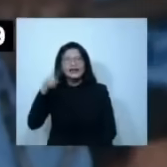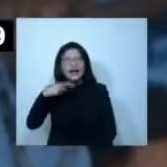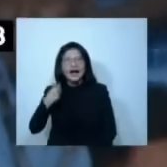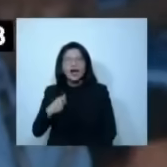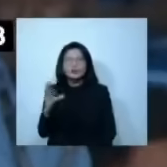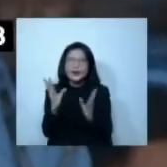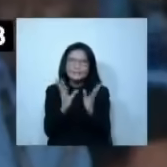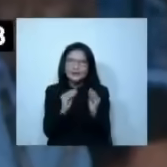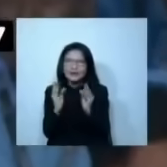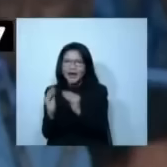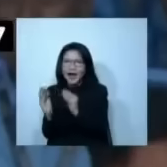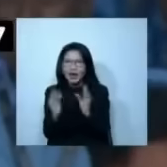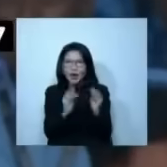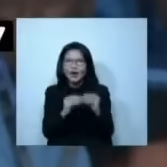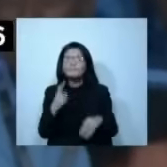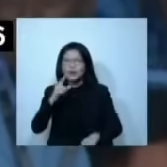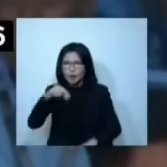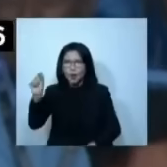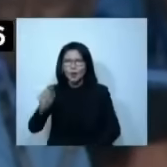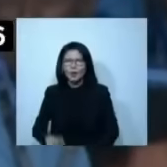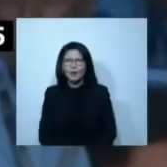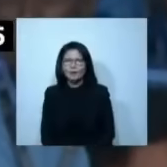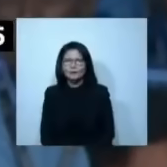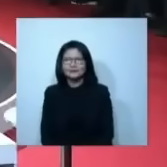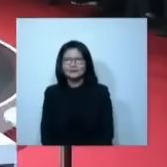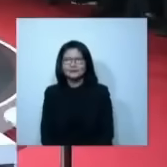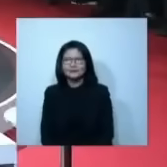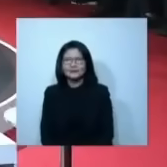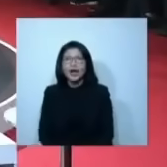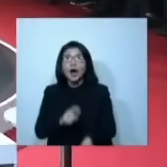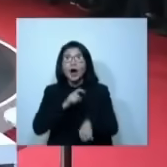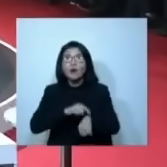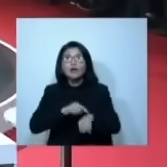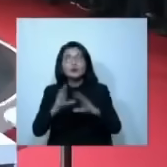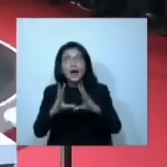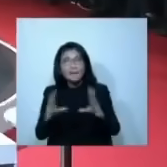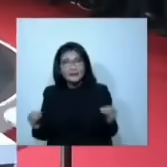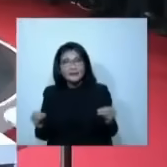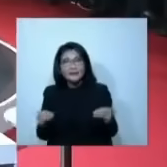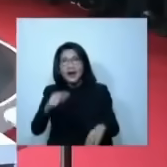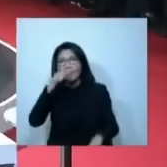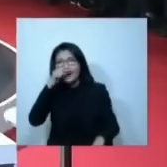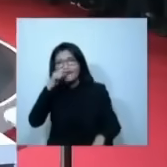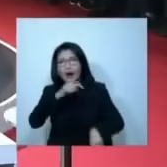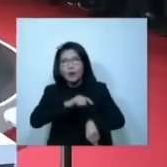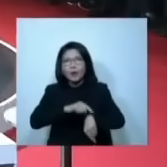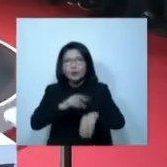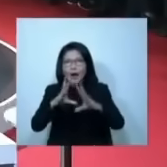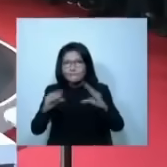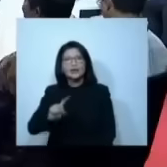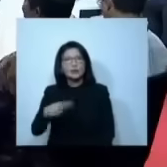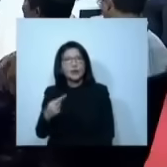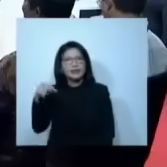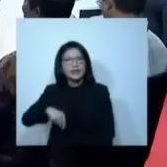dengan 2019 gitu ya karena apa Karena debat pertama sudah menampilkan komparasi sebab jangan lupa Pemilu sesungguhnya adalah